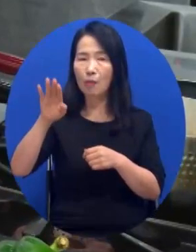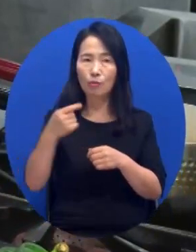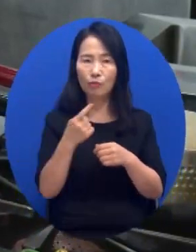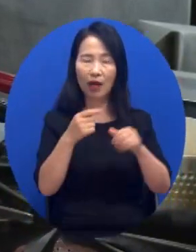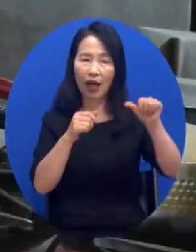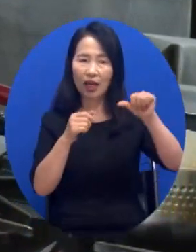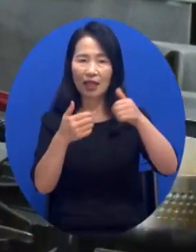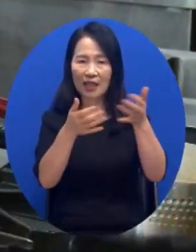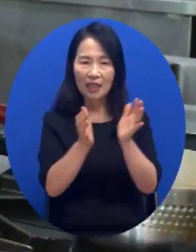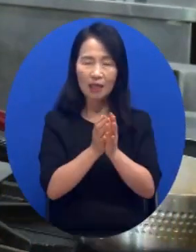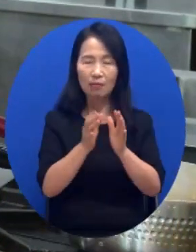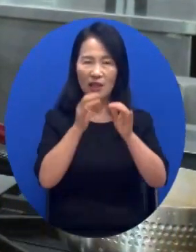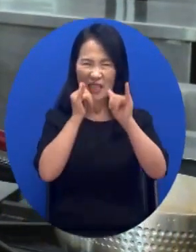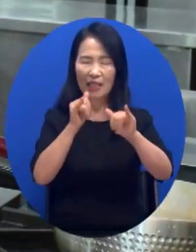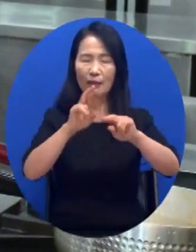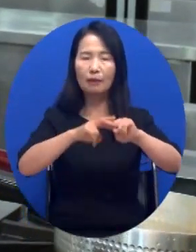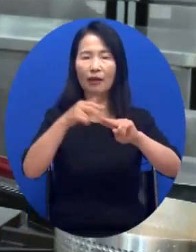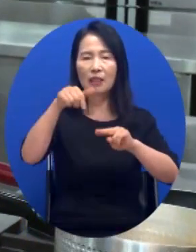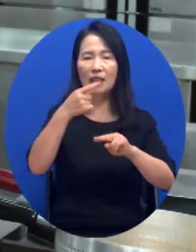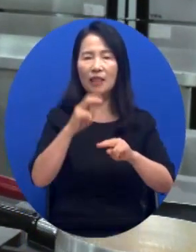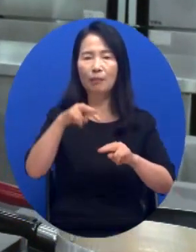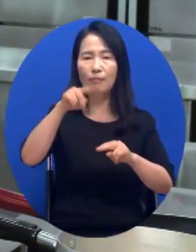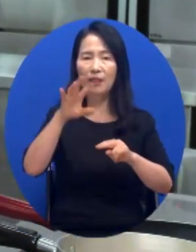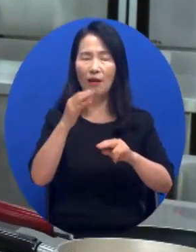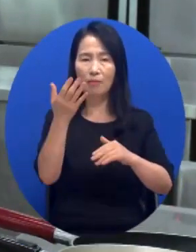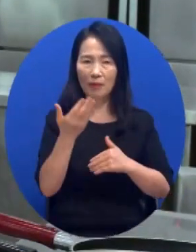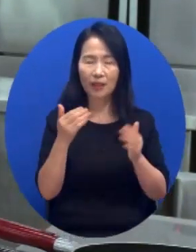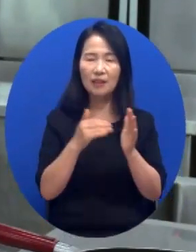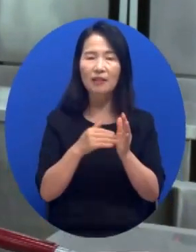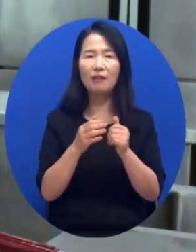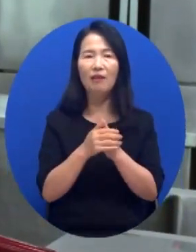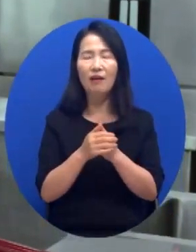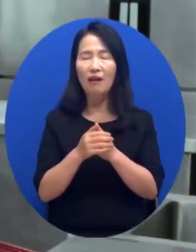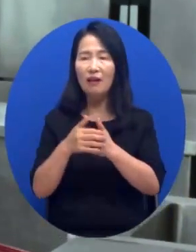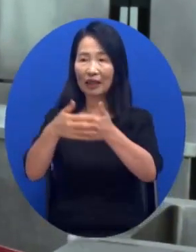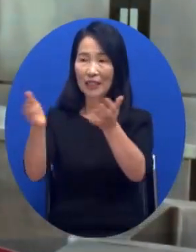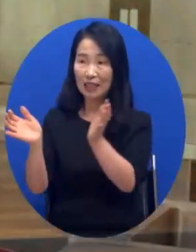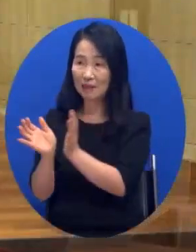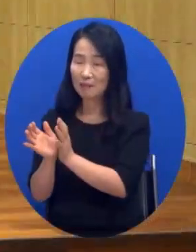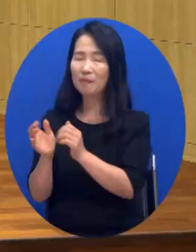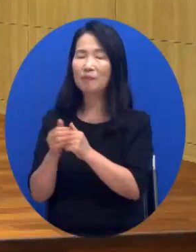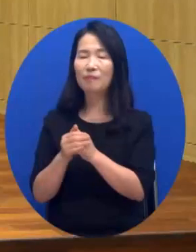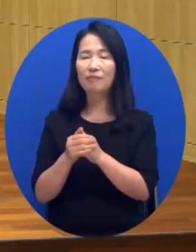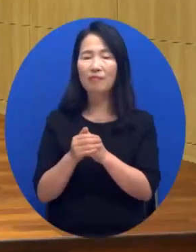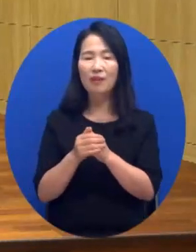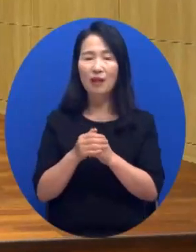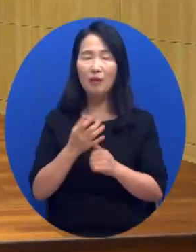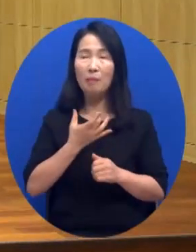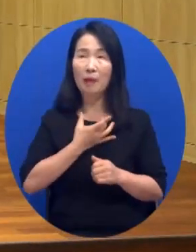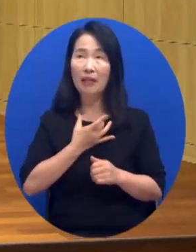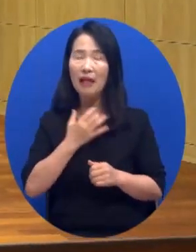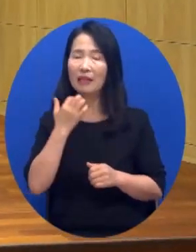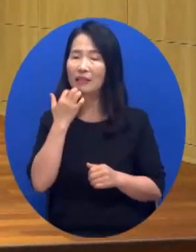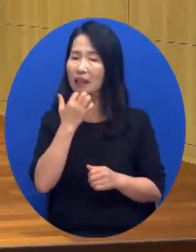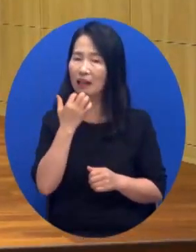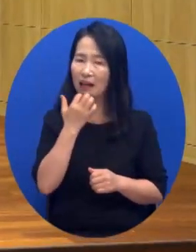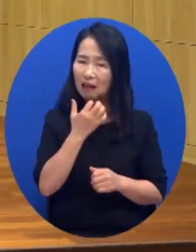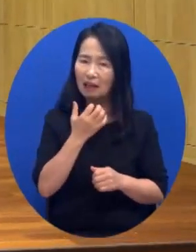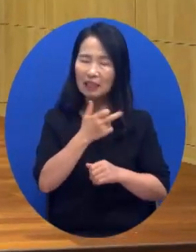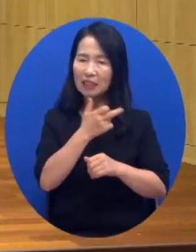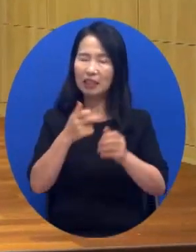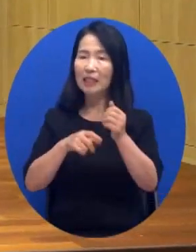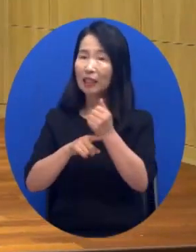수상했습니다. 백석문화대 송기신 총장은 수상팀에게 메달의 색깔에 큰 의미를 부여하지